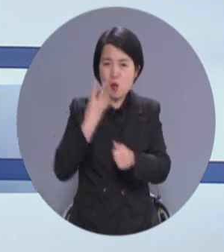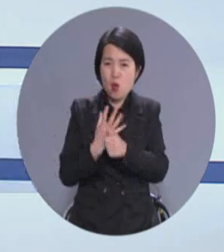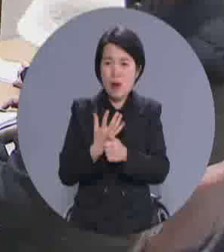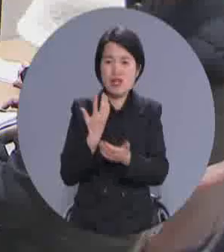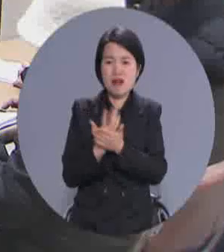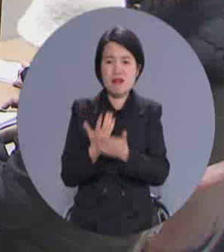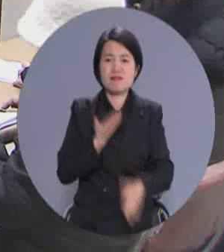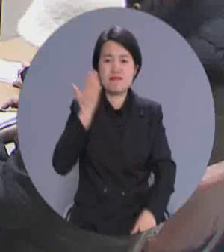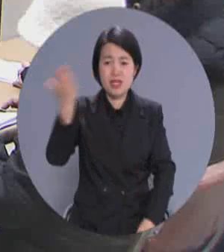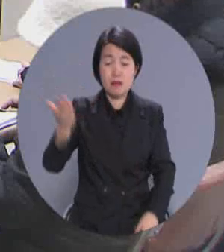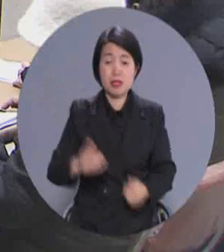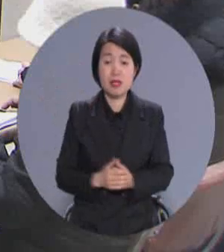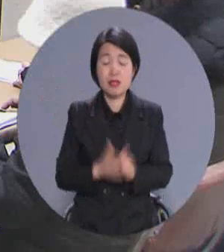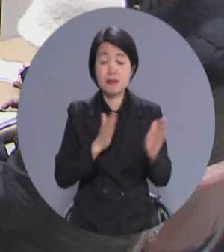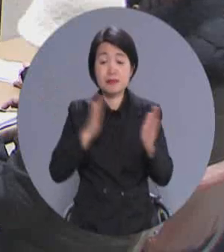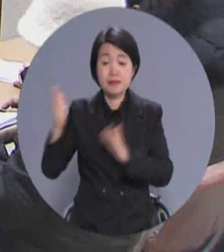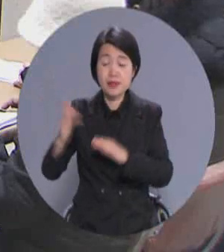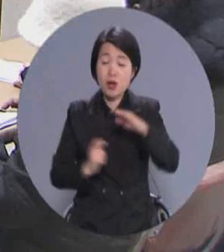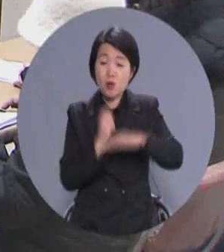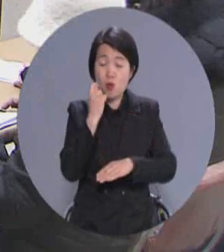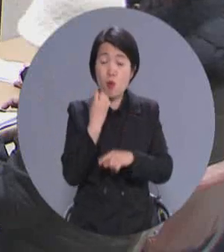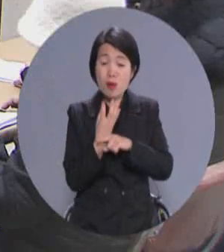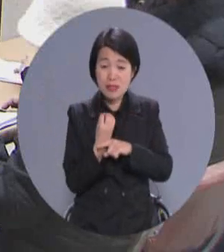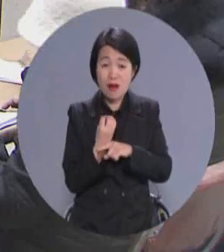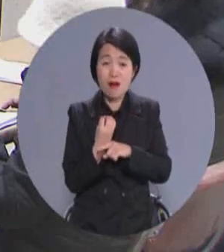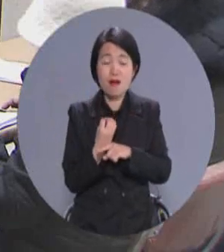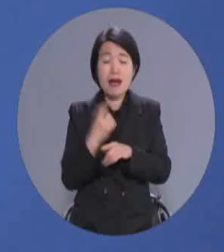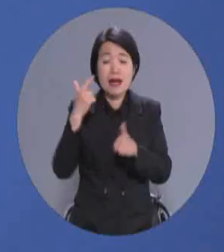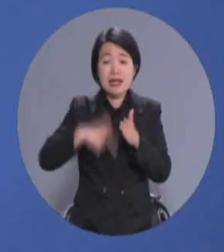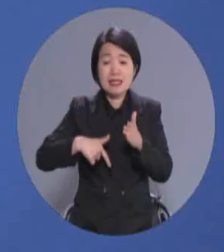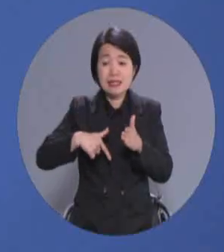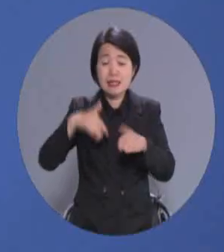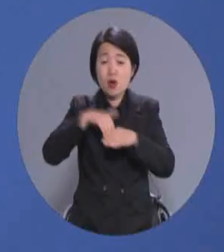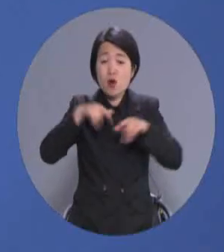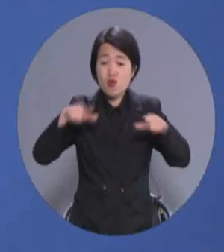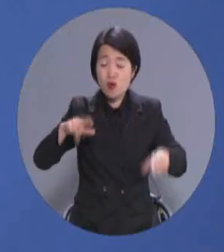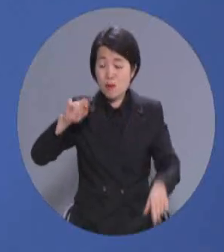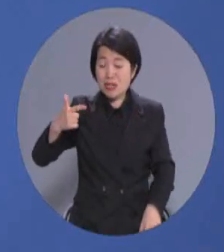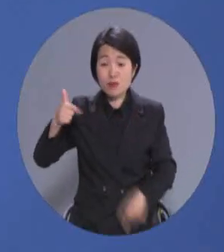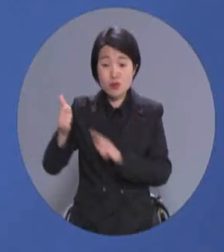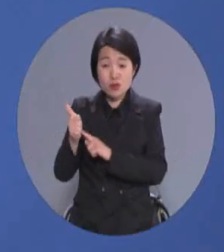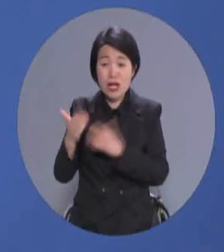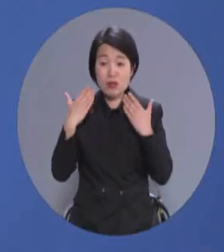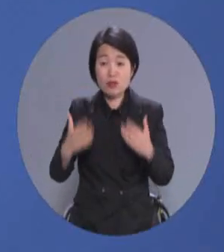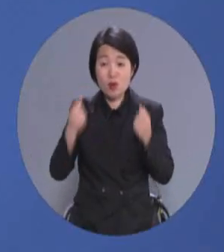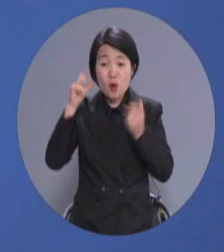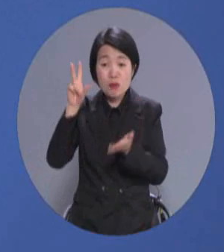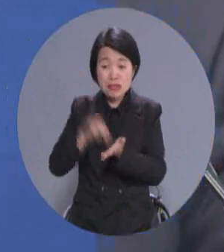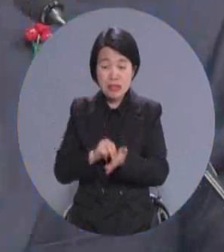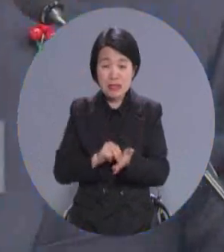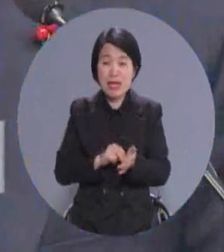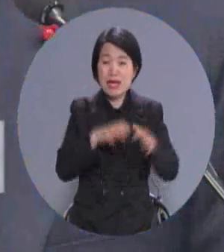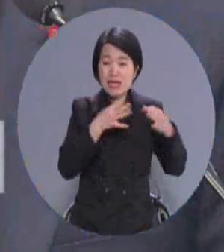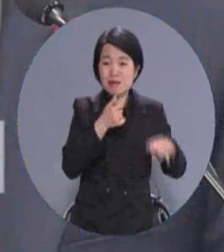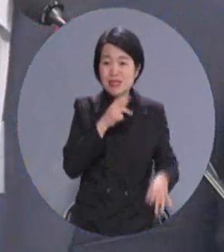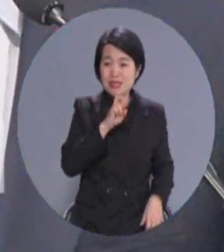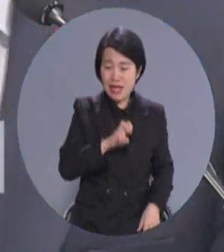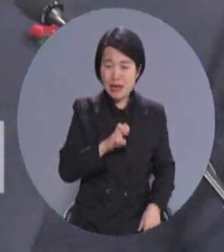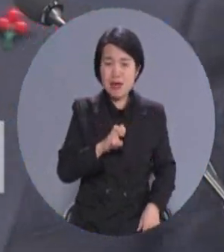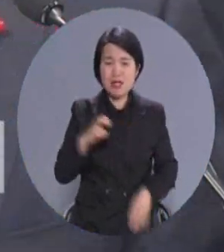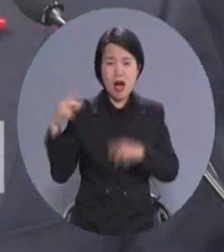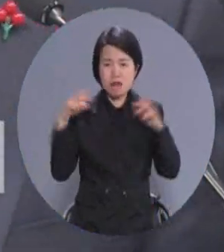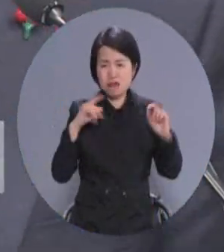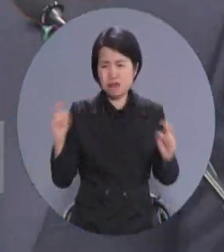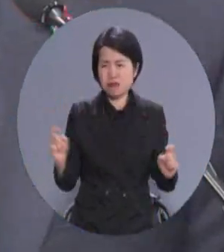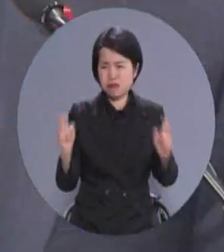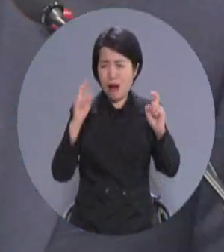고발장을. 한편 고흥포성 장흥 강진 선거구에서는 문금주 후보의 학력을 두고 문 후보와 김승남 의원의 공방이